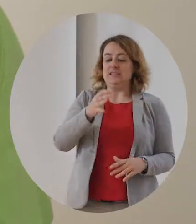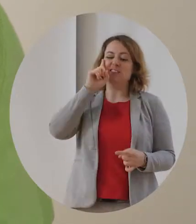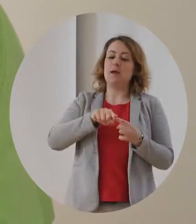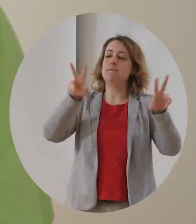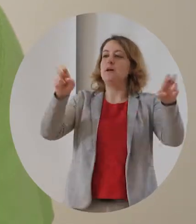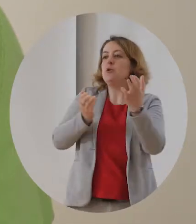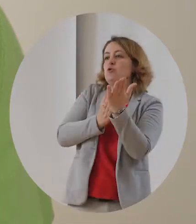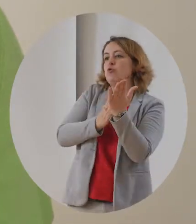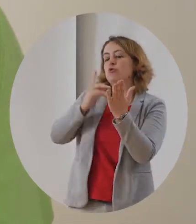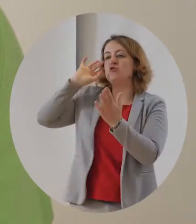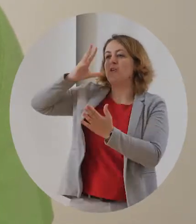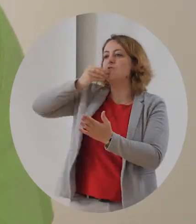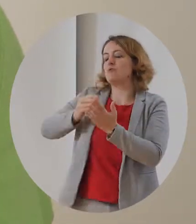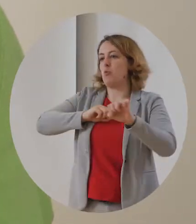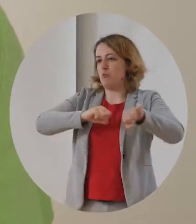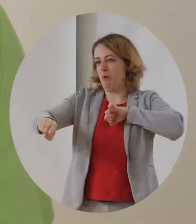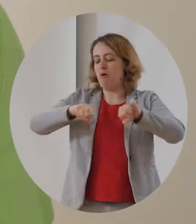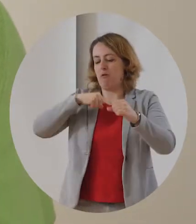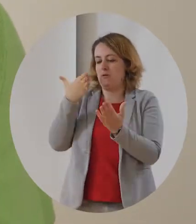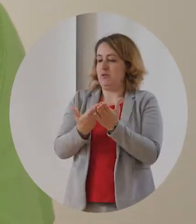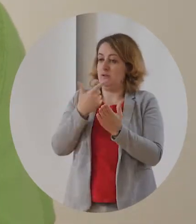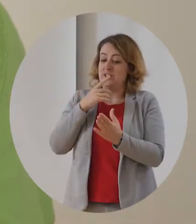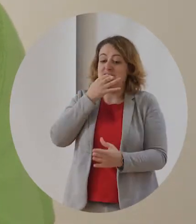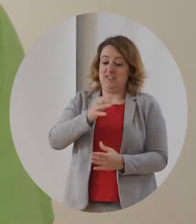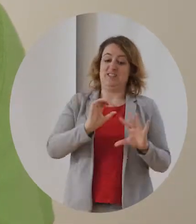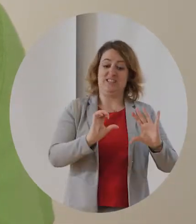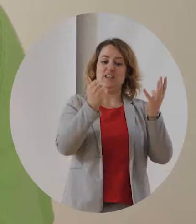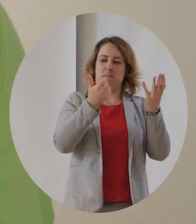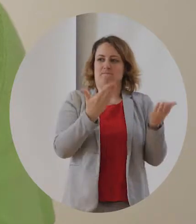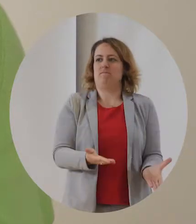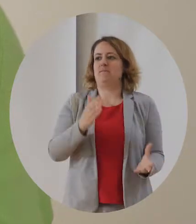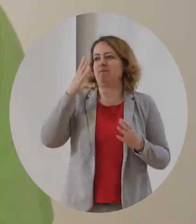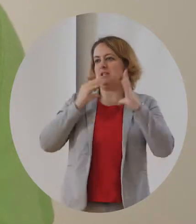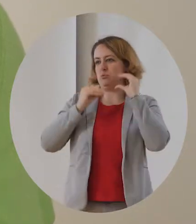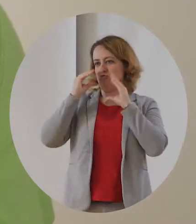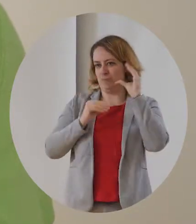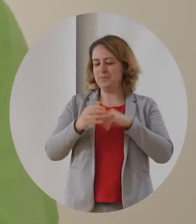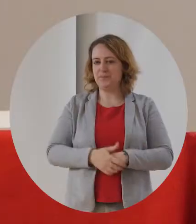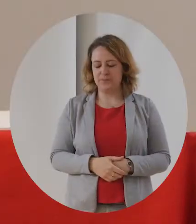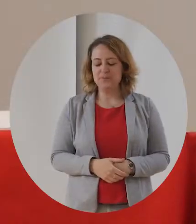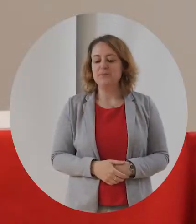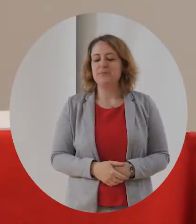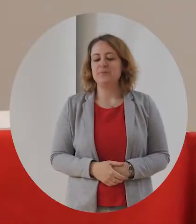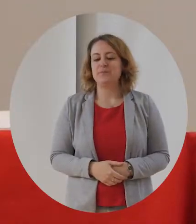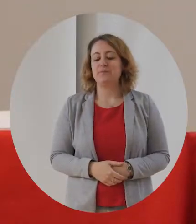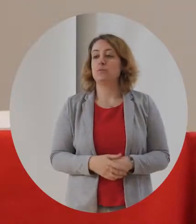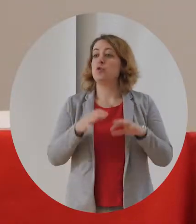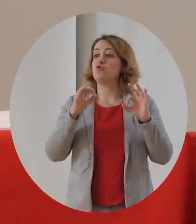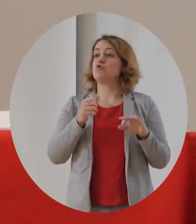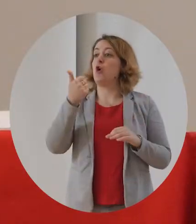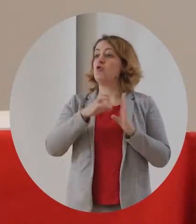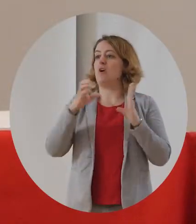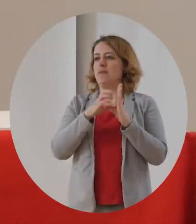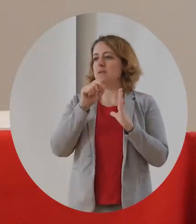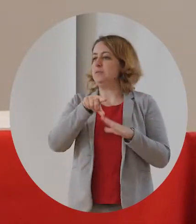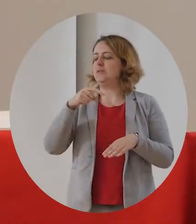mouvement, et qui parle justement dans un des chapitres du livre du sixième sens. C'est d'ailleurs le chapitre le plus